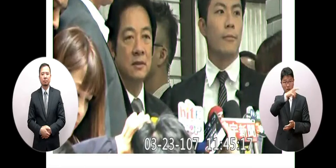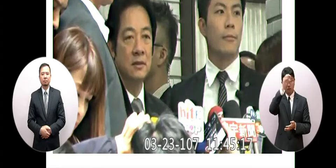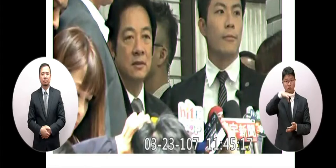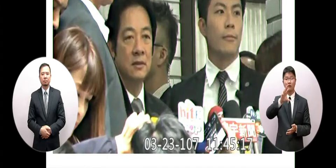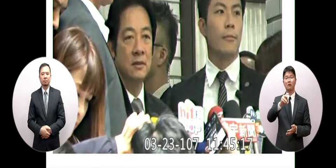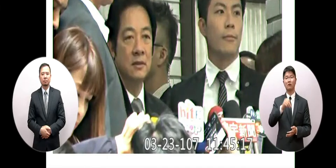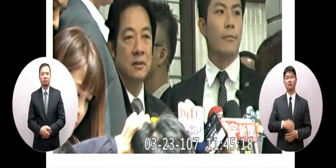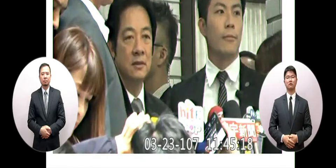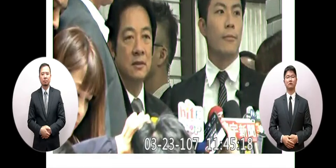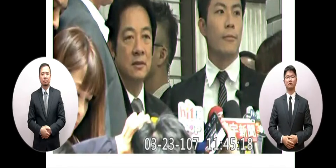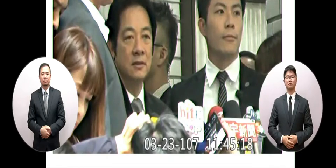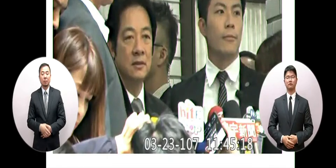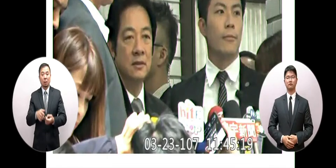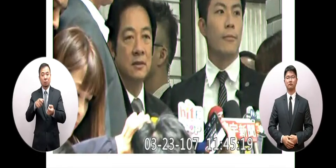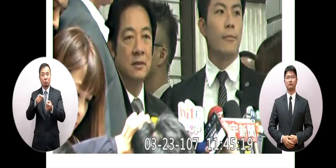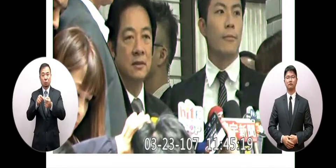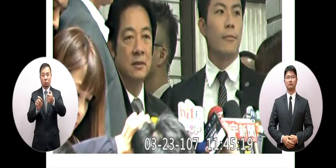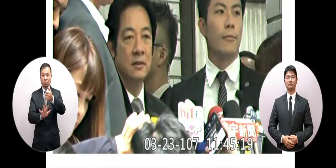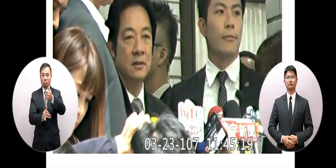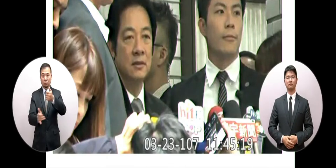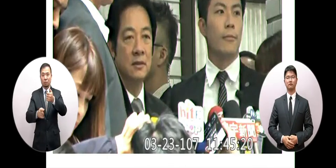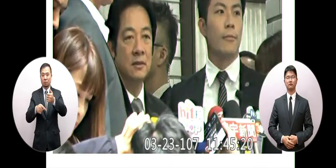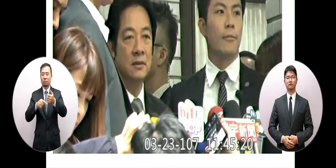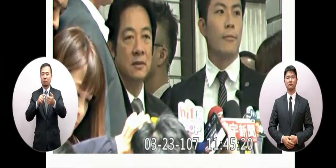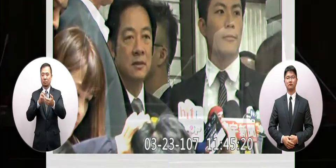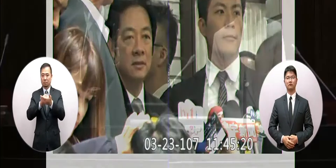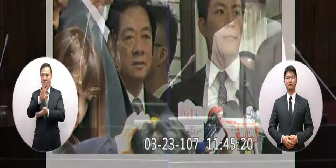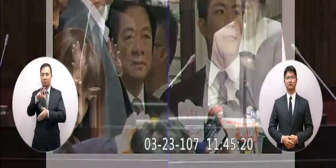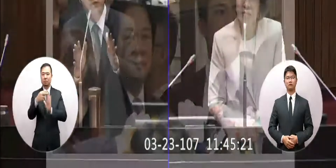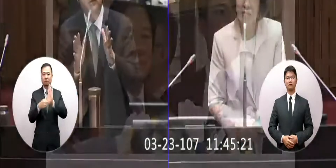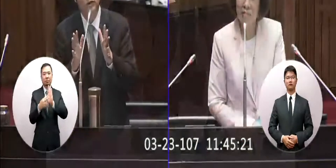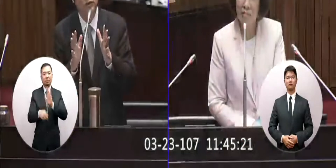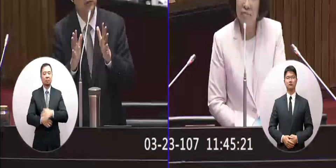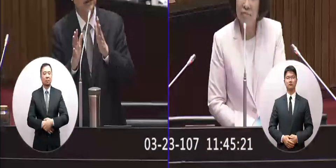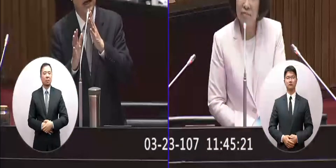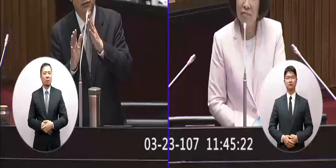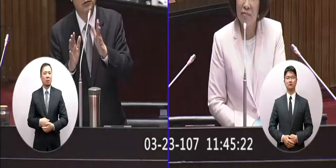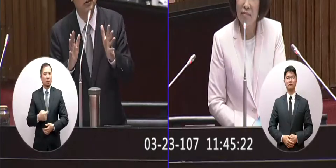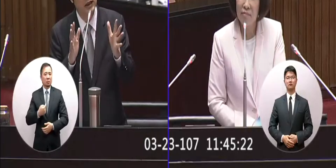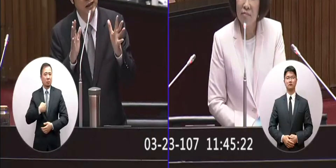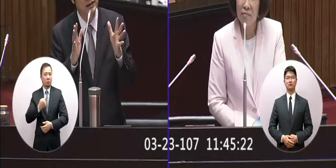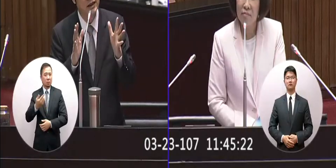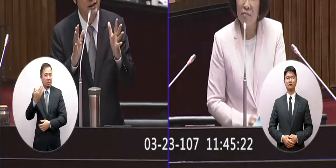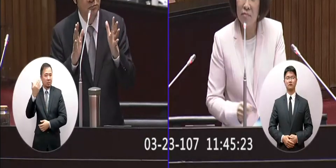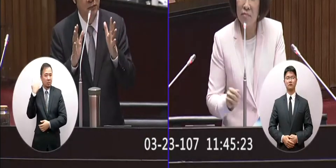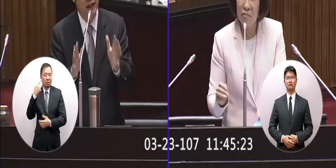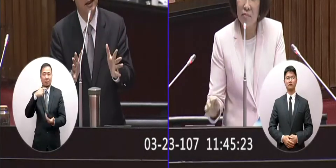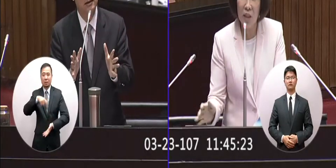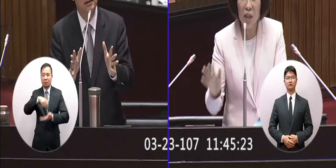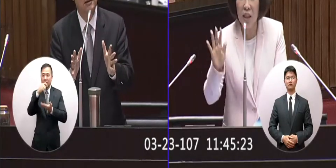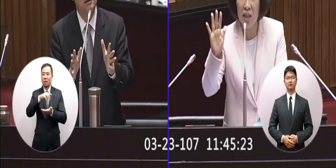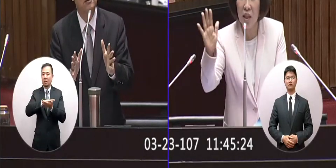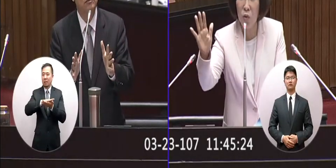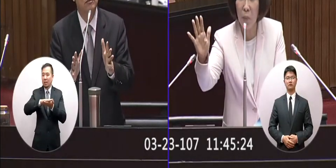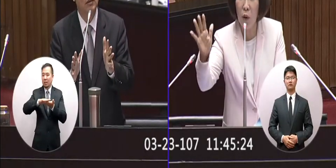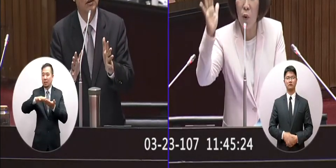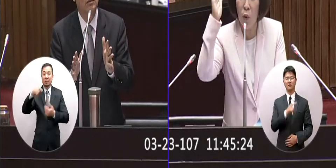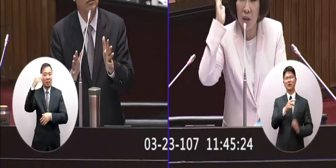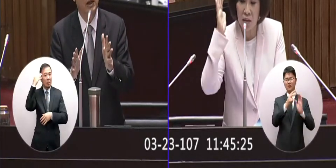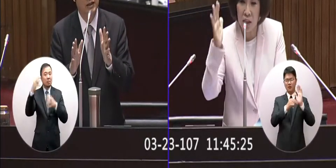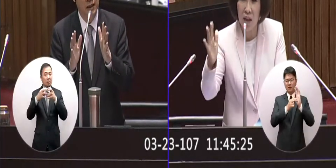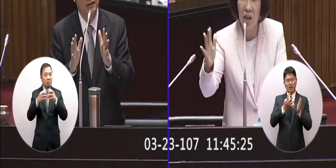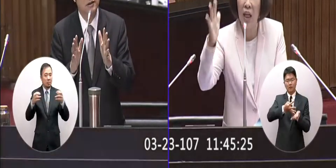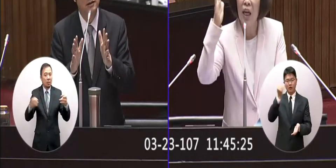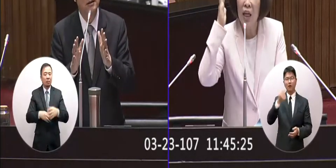个跟李委员报告，我日前我的答复说干净的煤， 你解释很多